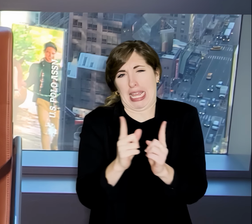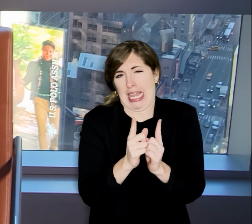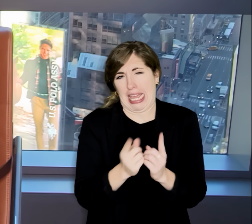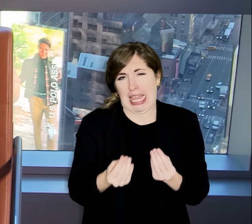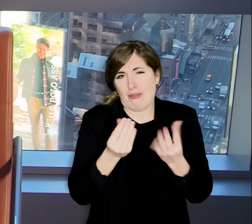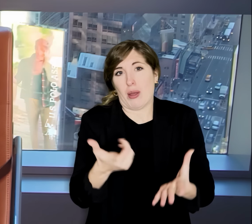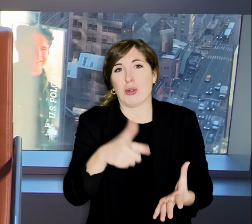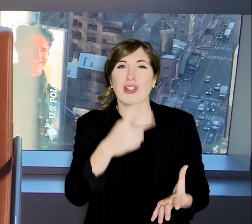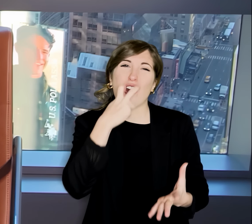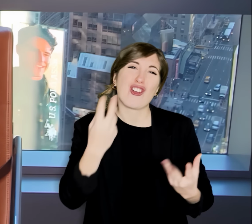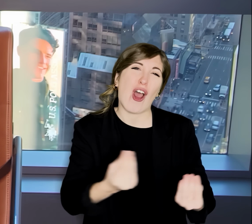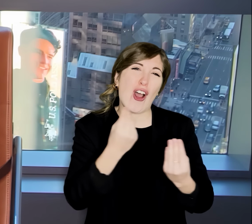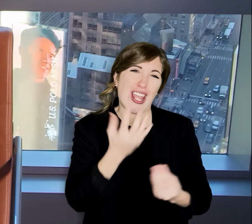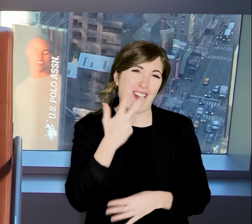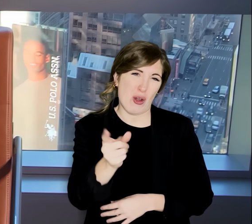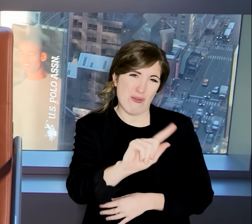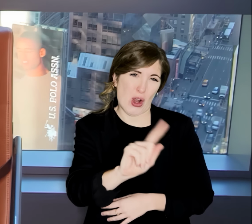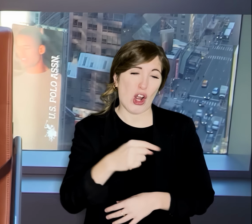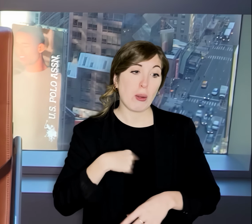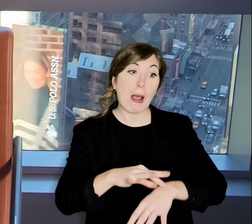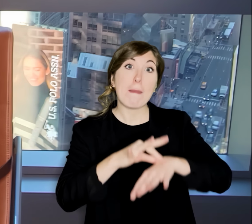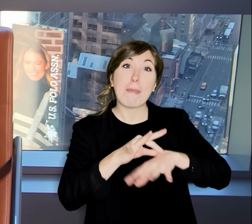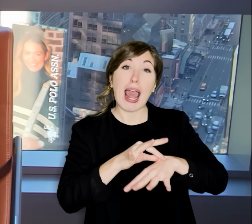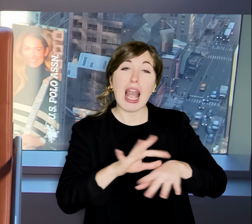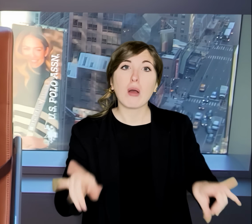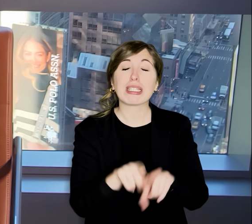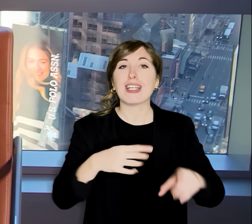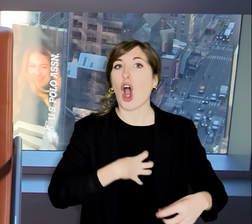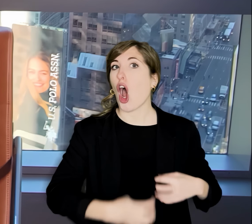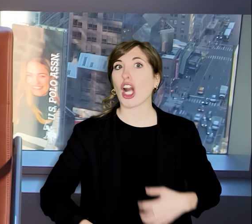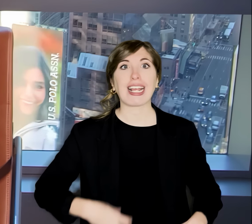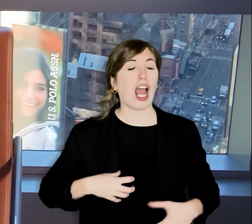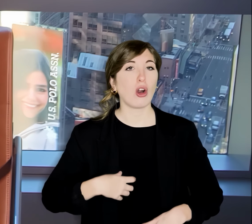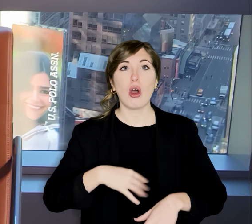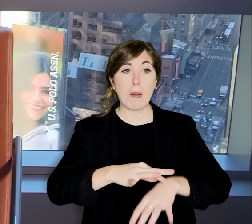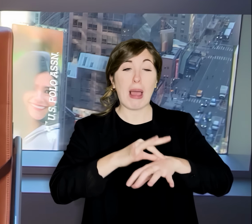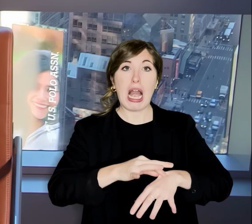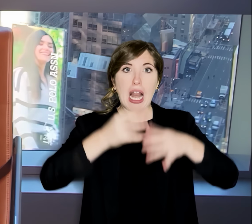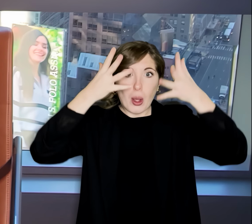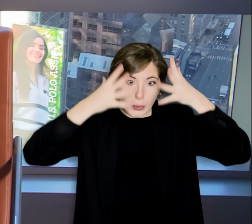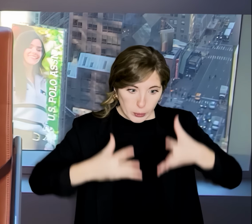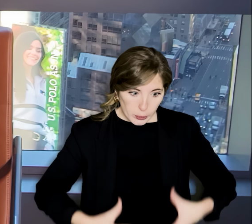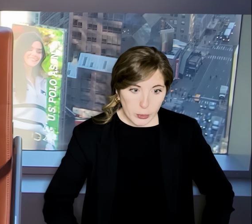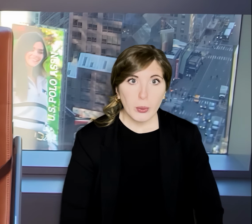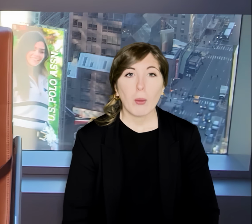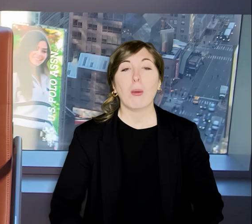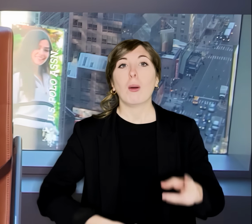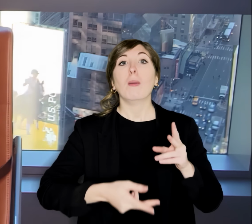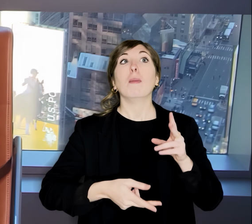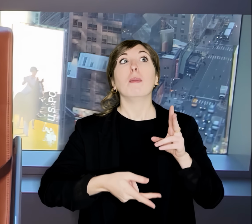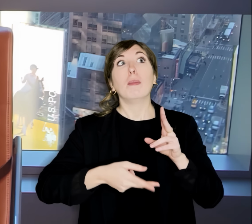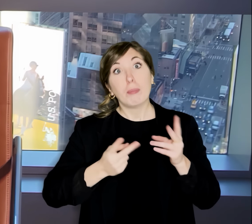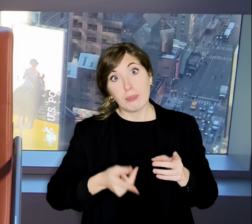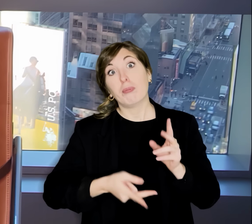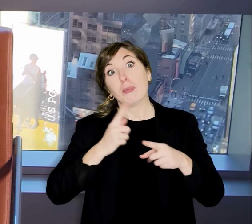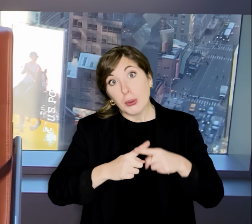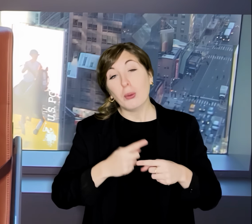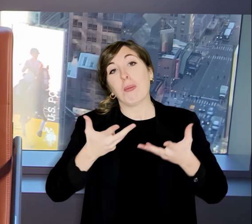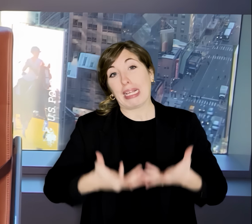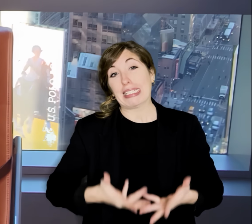noioso che la pelle è l'organo più esteso del nostro corpo però è l'organo anche più pesante ma questo conta meno